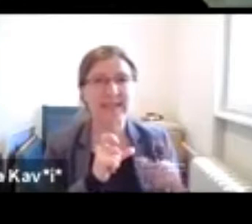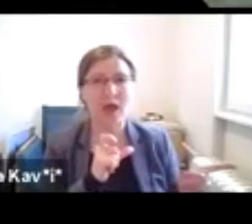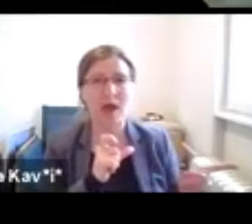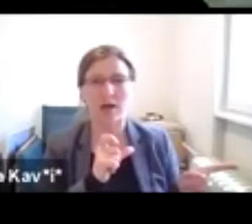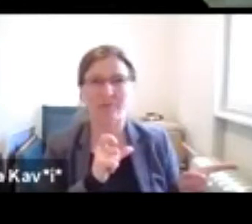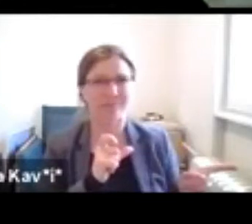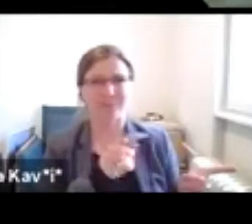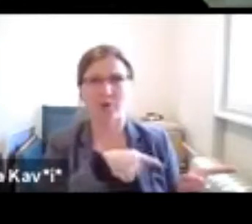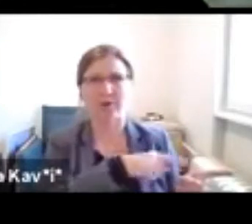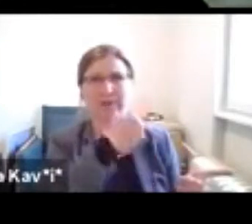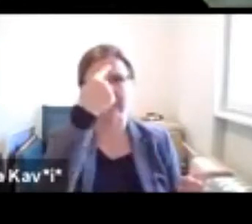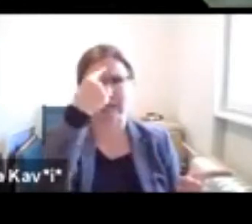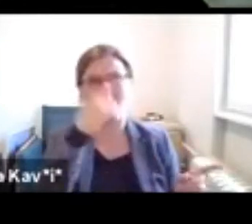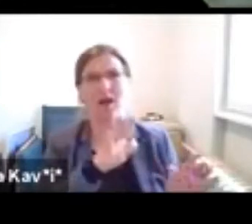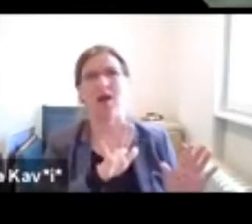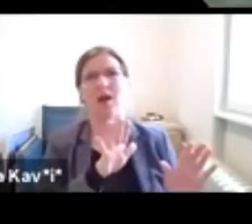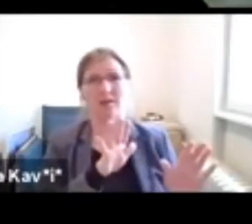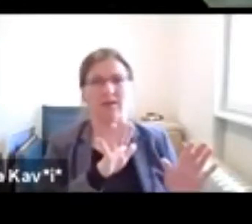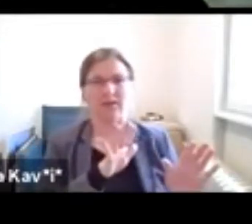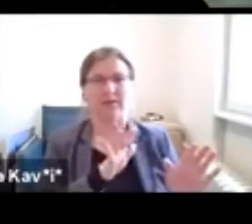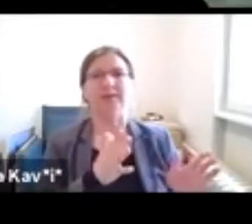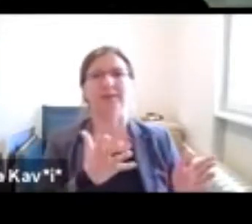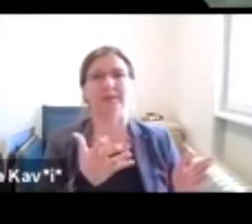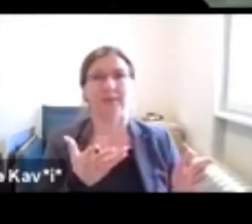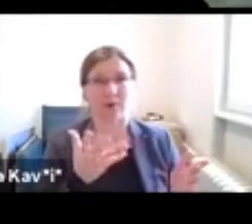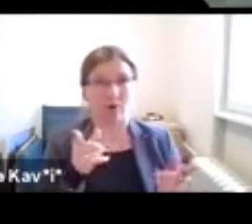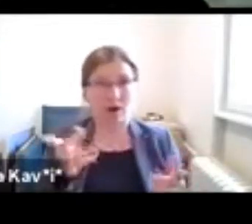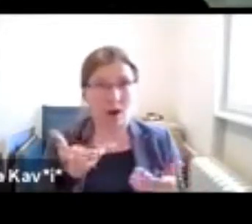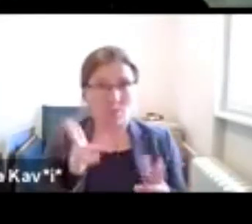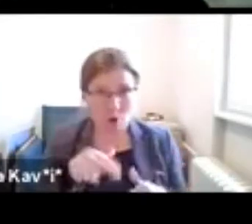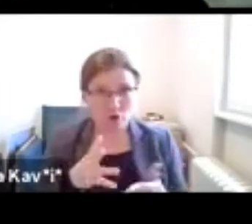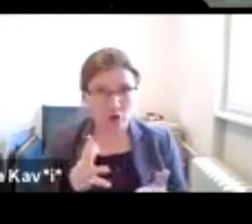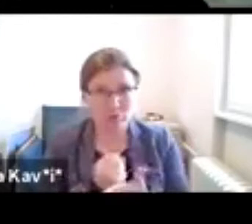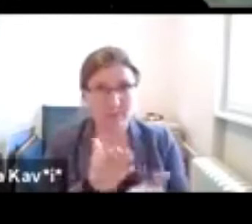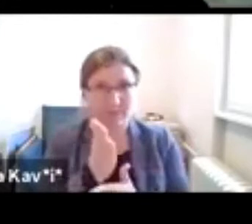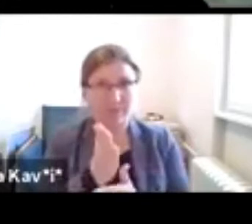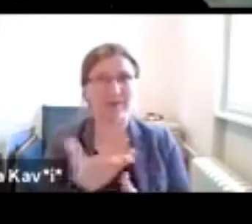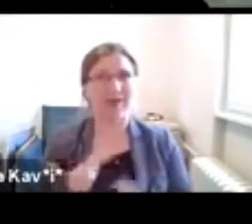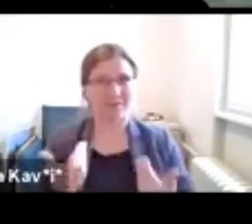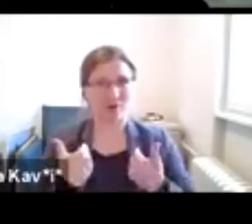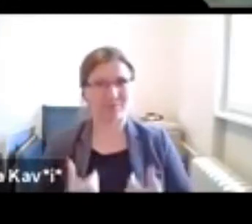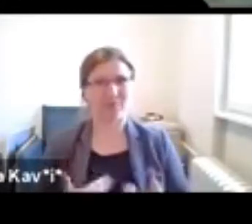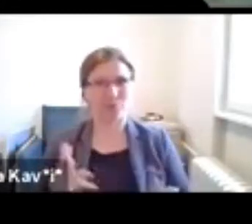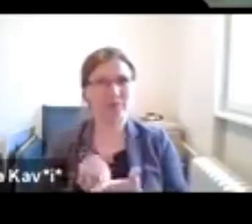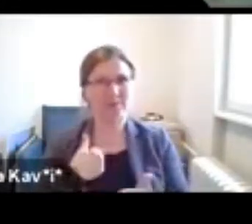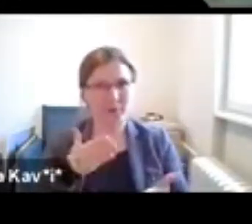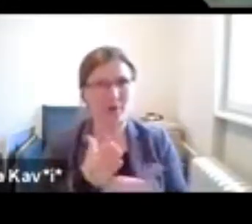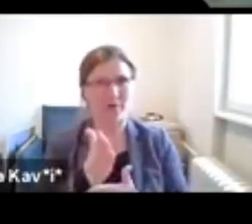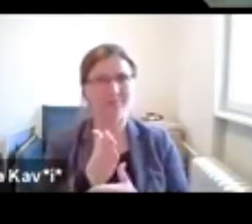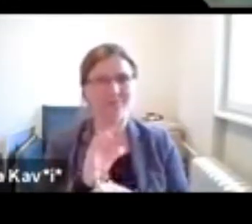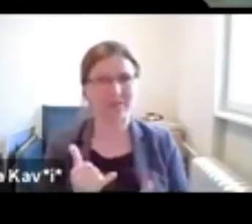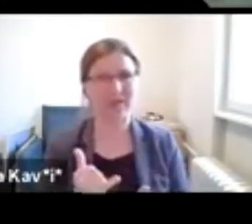eto, zar se iz toga može izvući? Ma može. Ne znam šta je tu presudno. Neću govoriti,